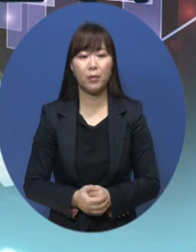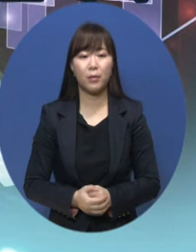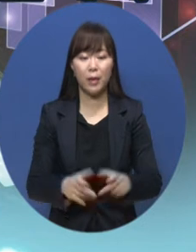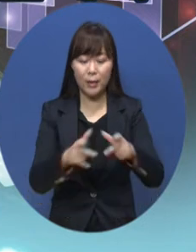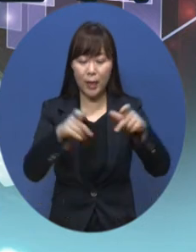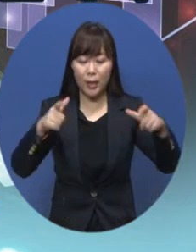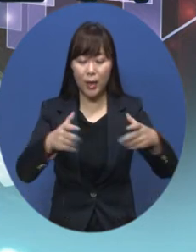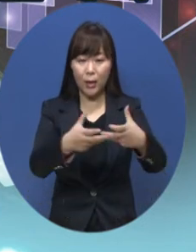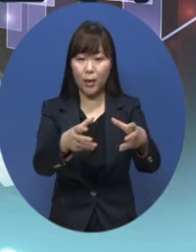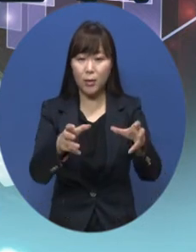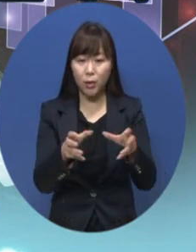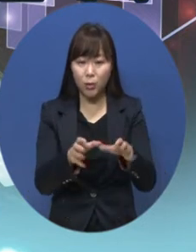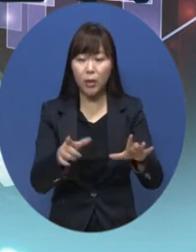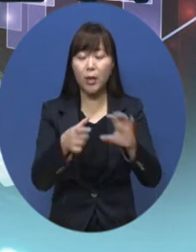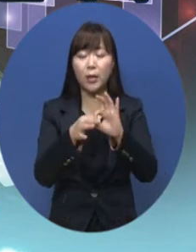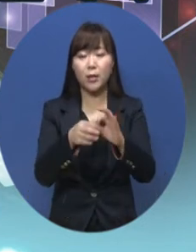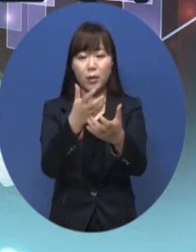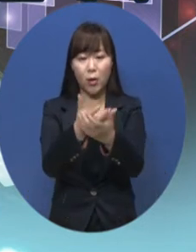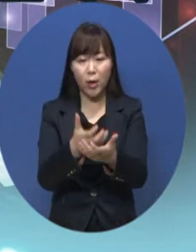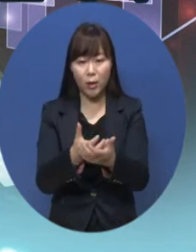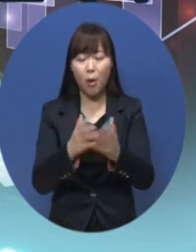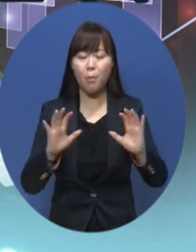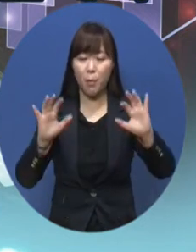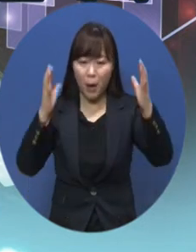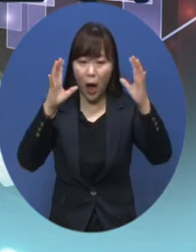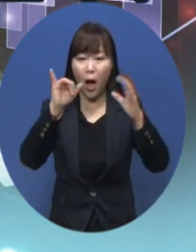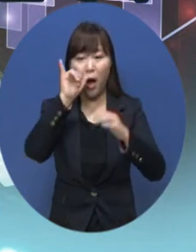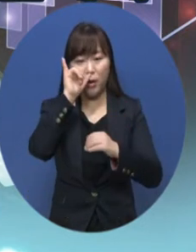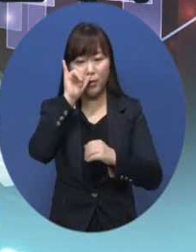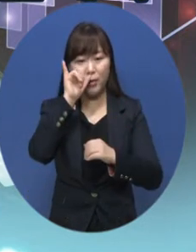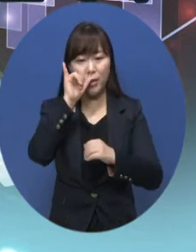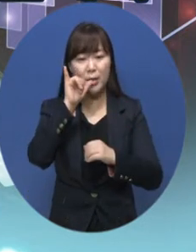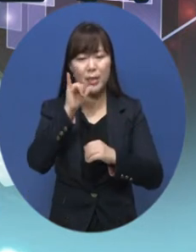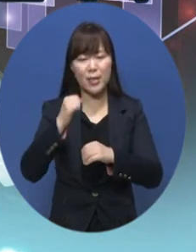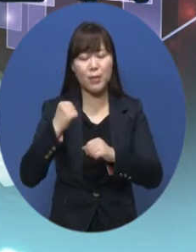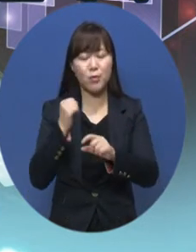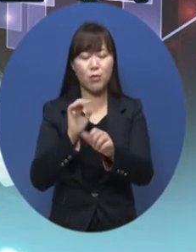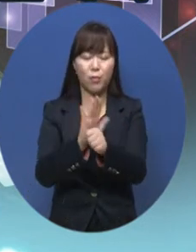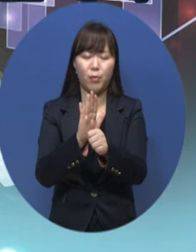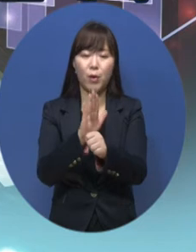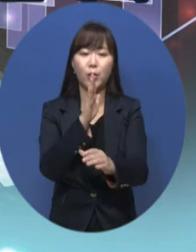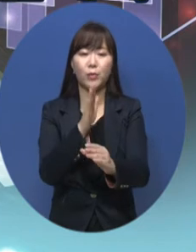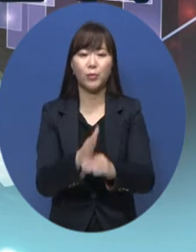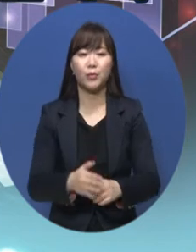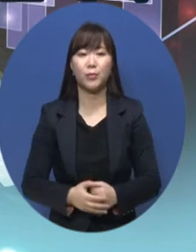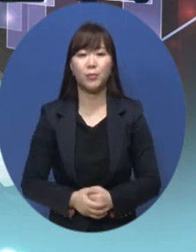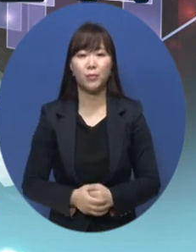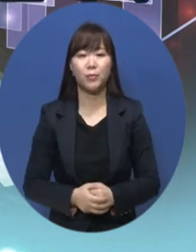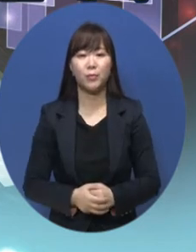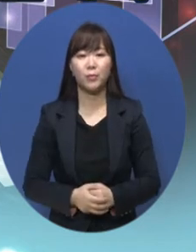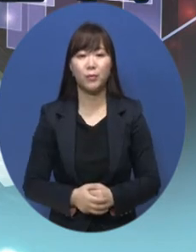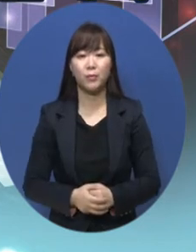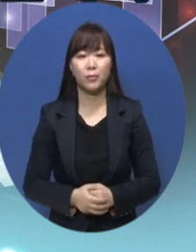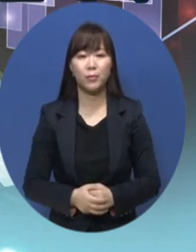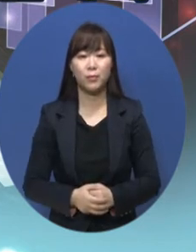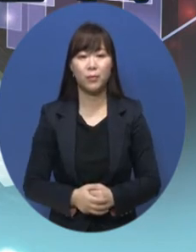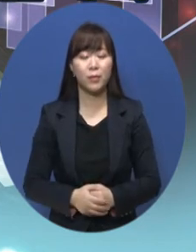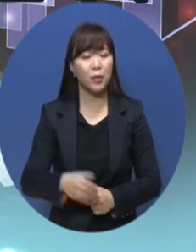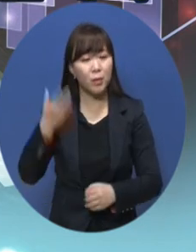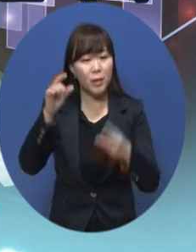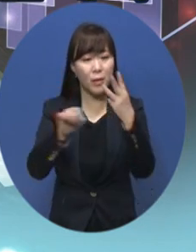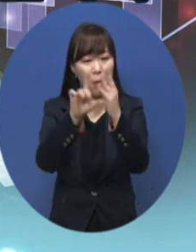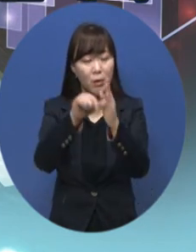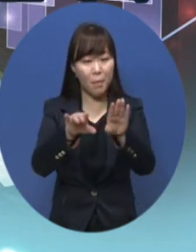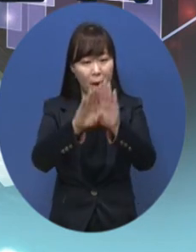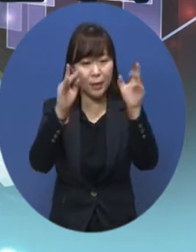장애계 단체들도 이 결의안에 환영의 뜻을 밝히며 힘을 더하고 있습니다. 지난달 열린